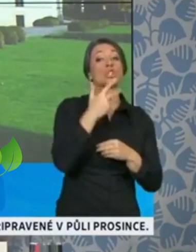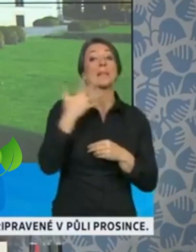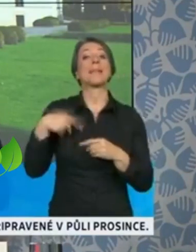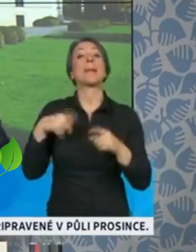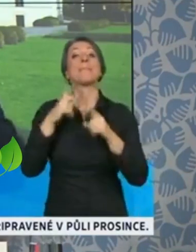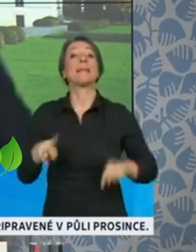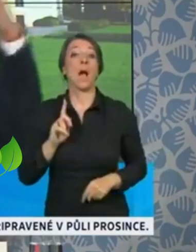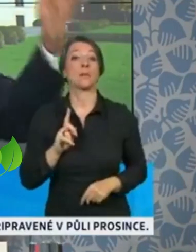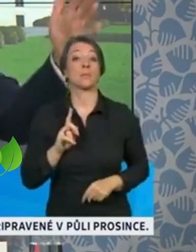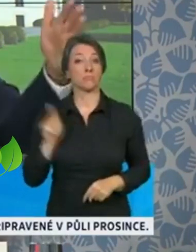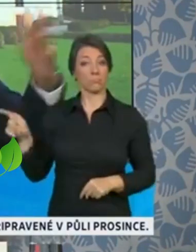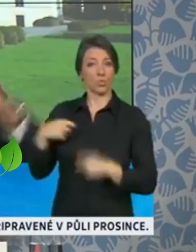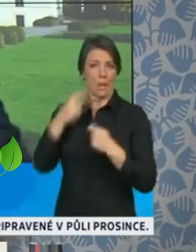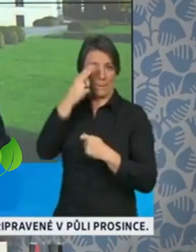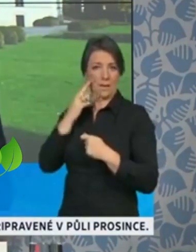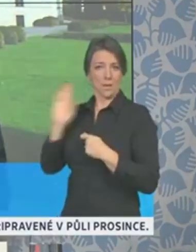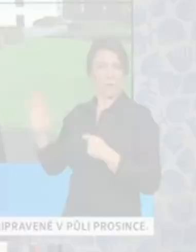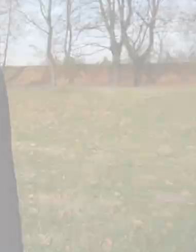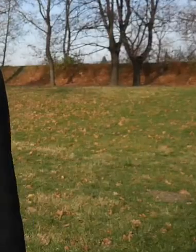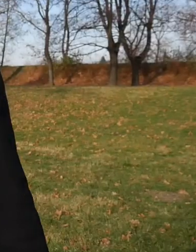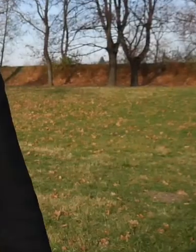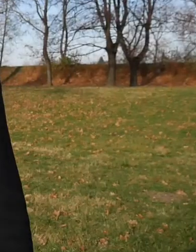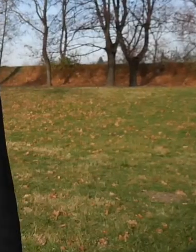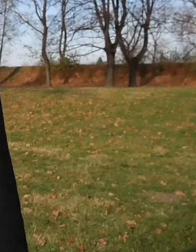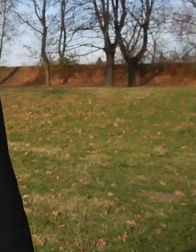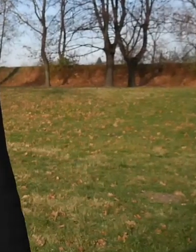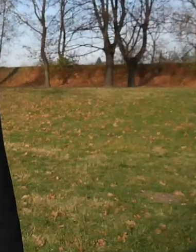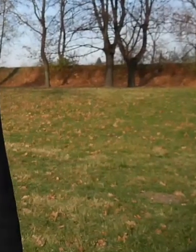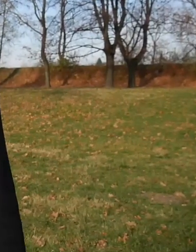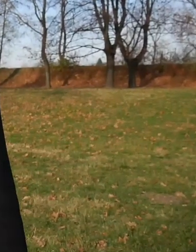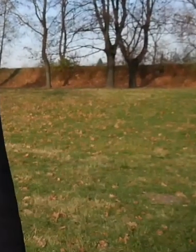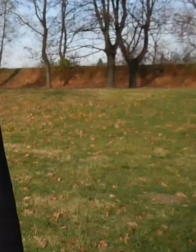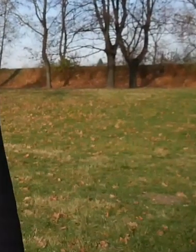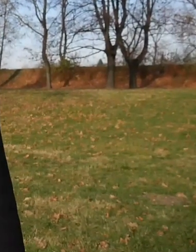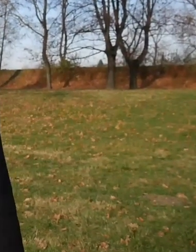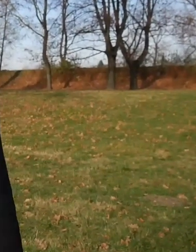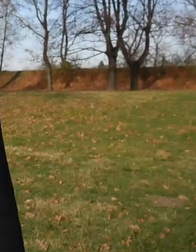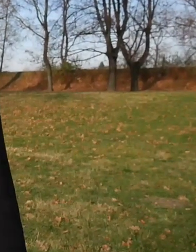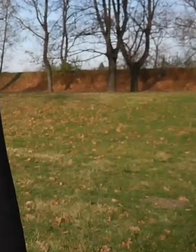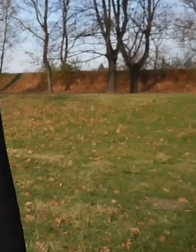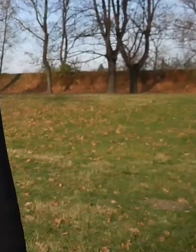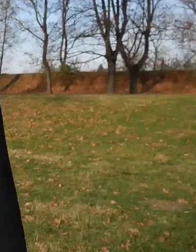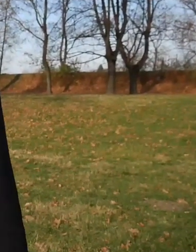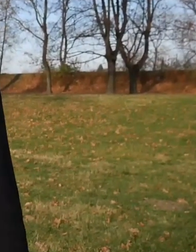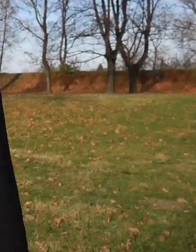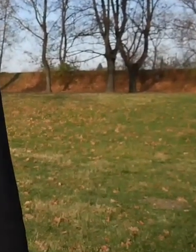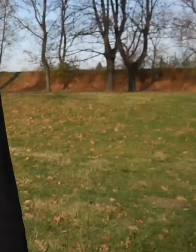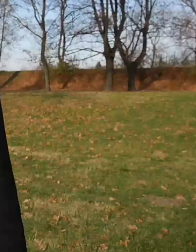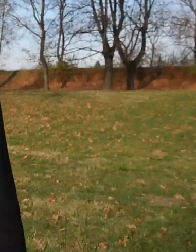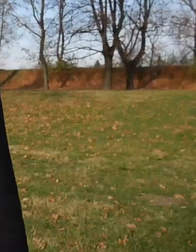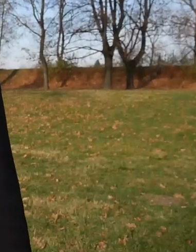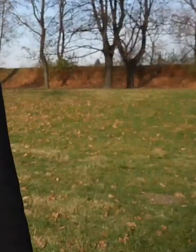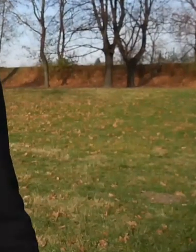Ano? Bez nějakého limitu. Premiér míchá jabka s doškami. Sleva, kterou si uplatní všichni daněví